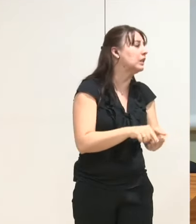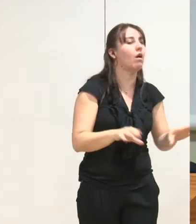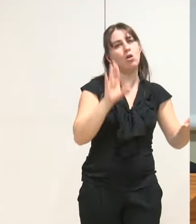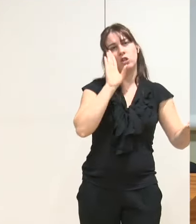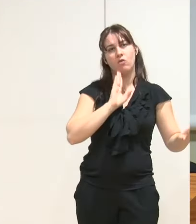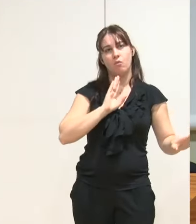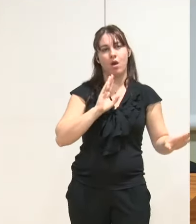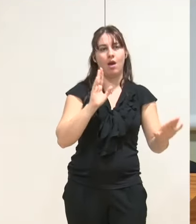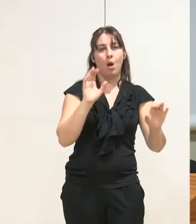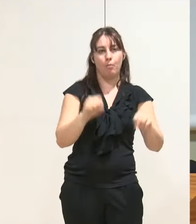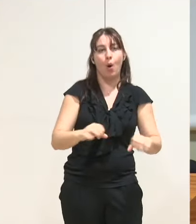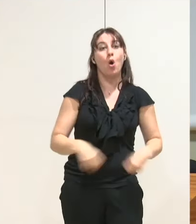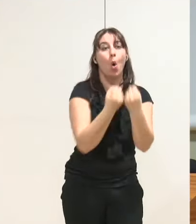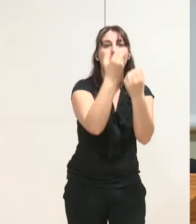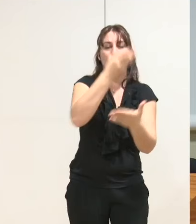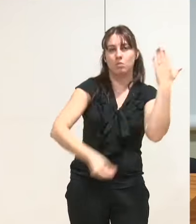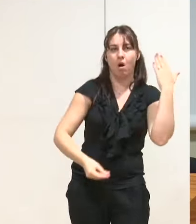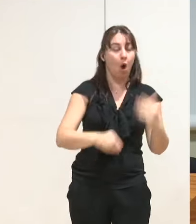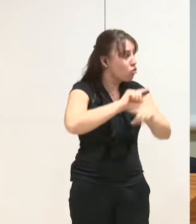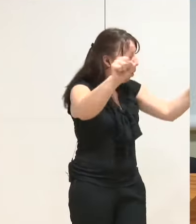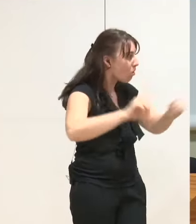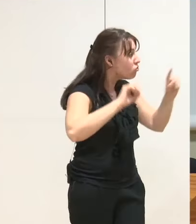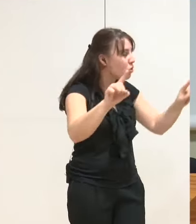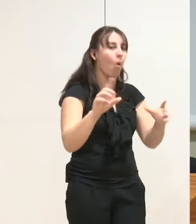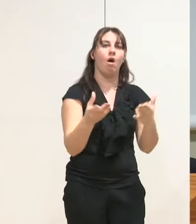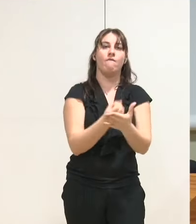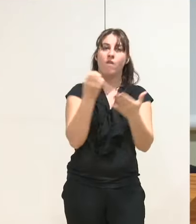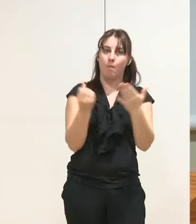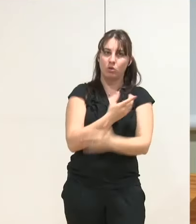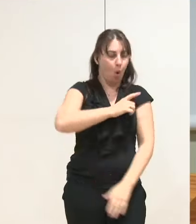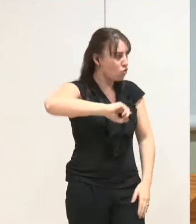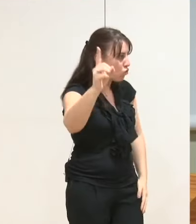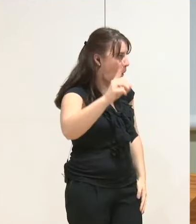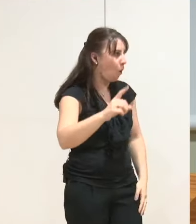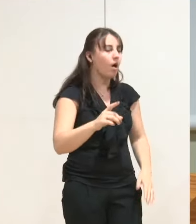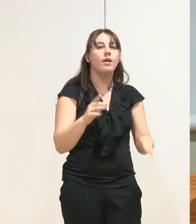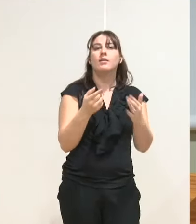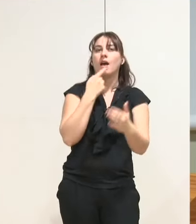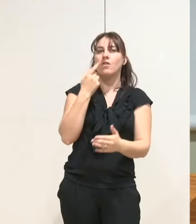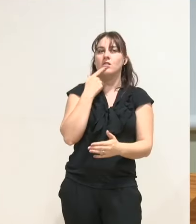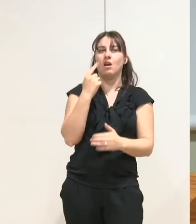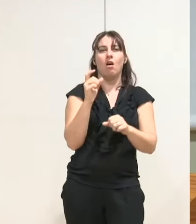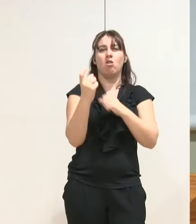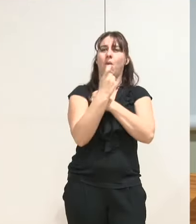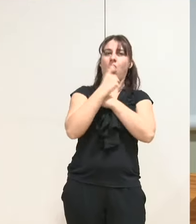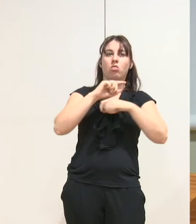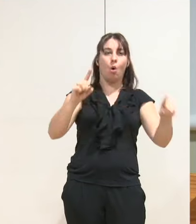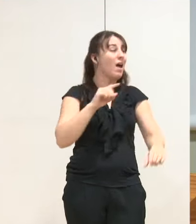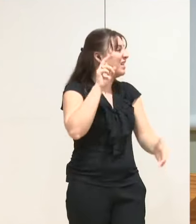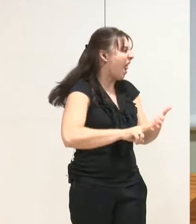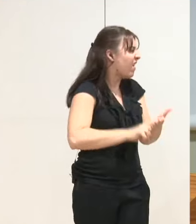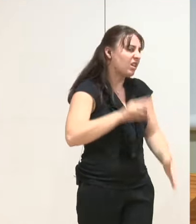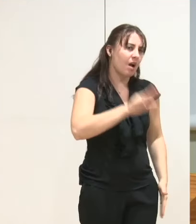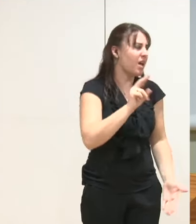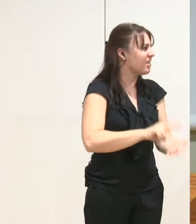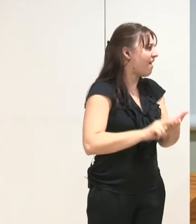que vous êtes passé à côté d'une information sans devoir attaquer par je crois